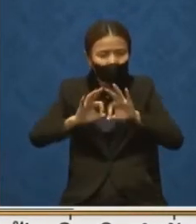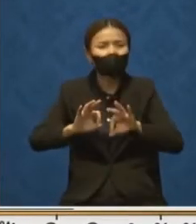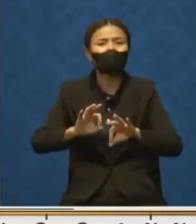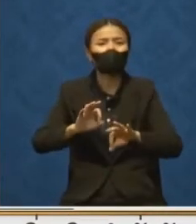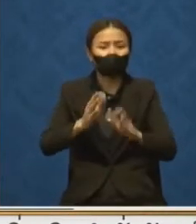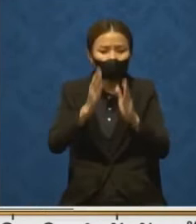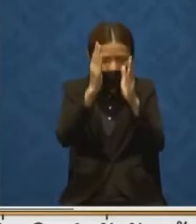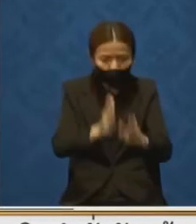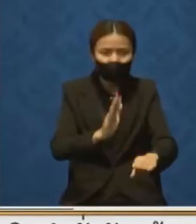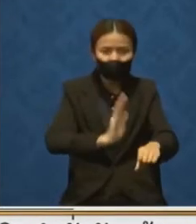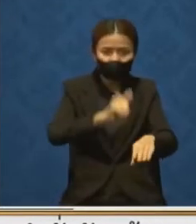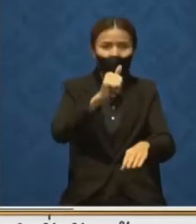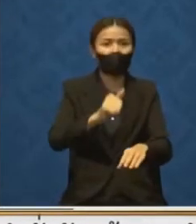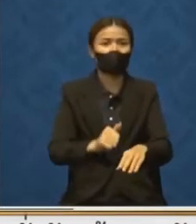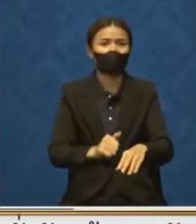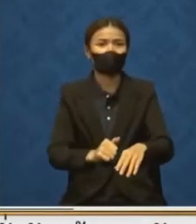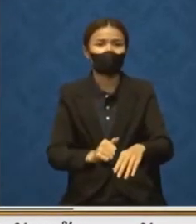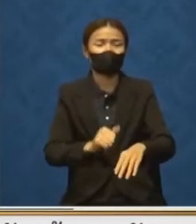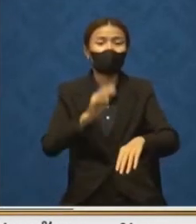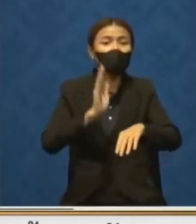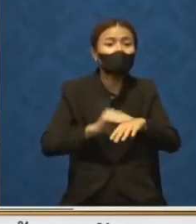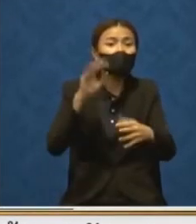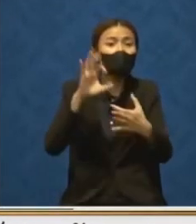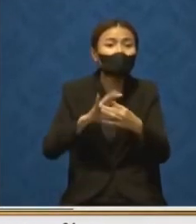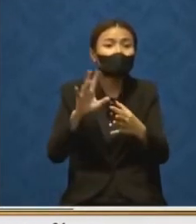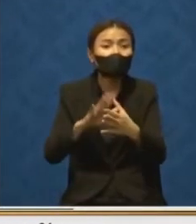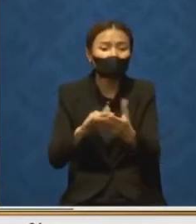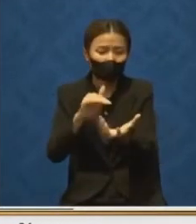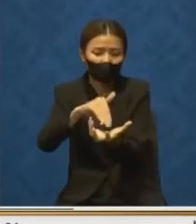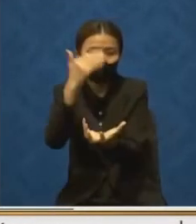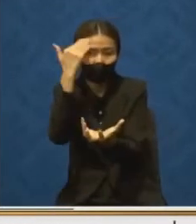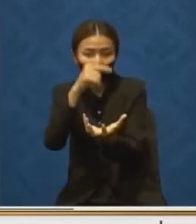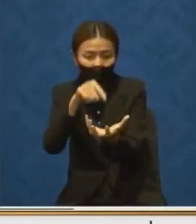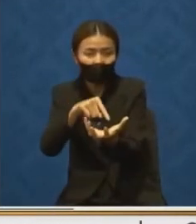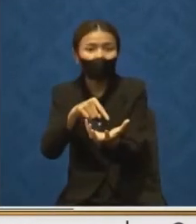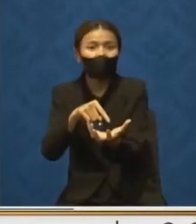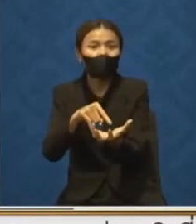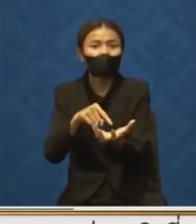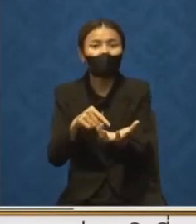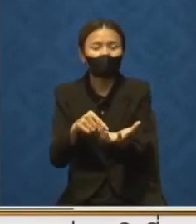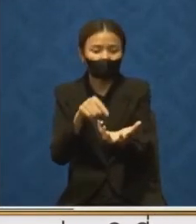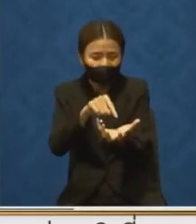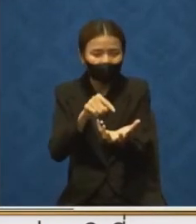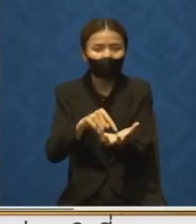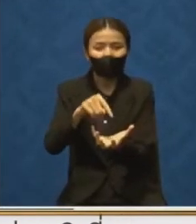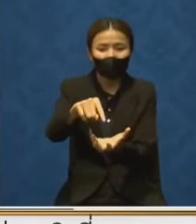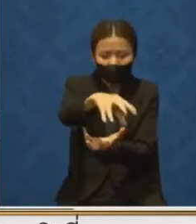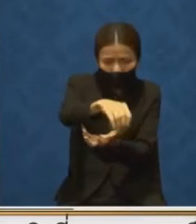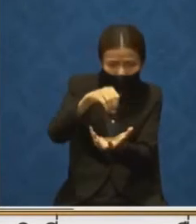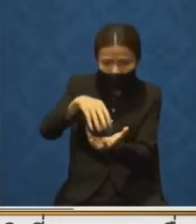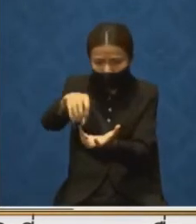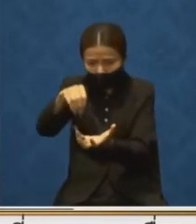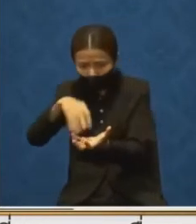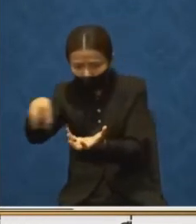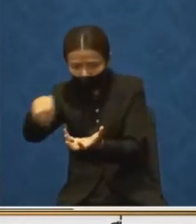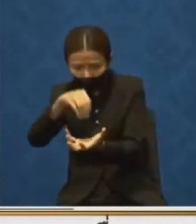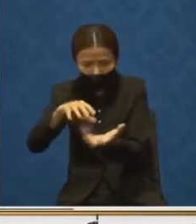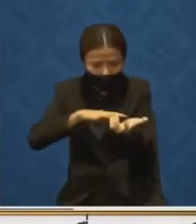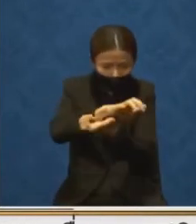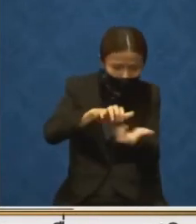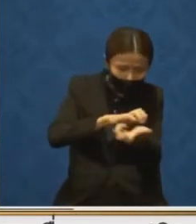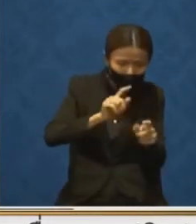ตเราถึงจะอนุญาตออกใบอนุญาตเรื่องความปลอดภัยได้นะครับเพราะฉะนั้น